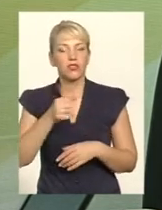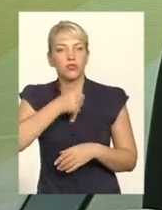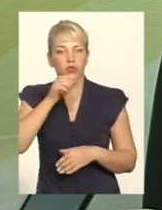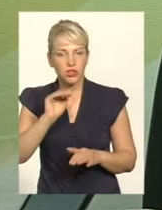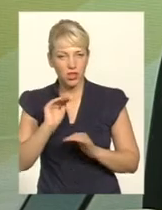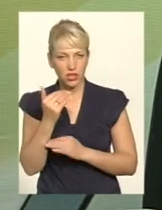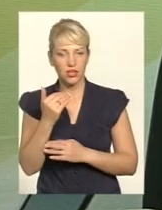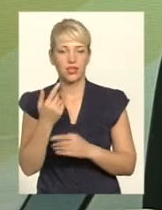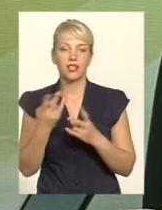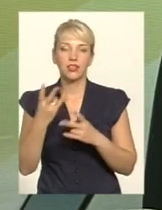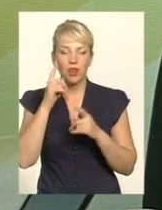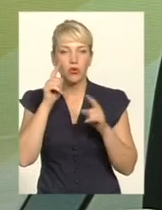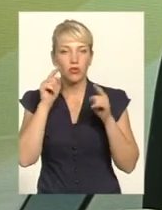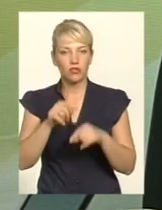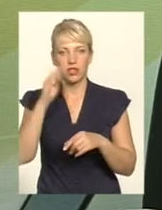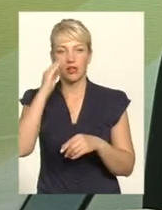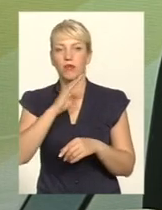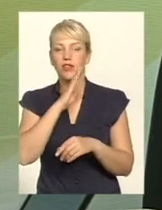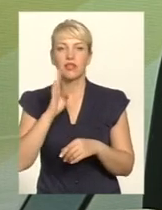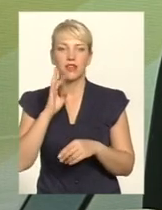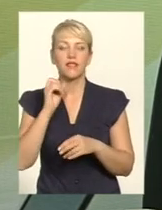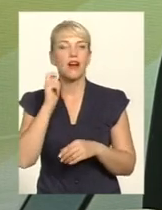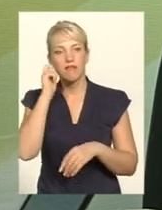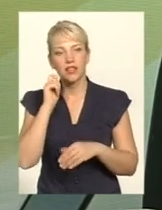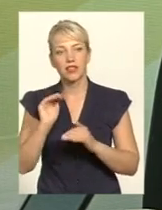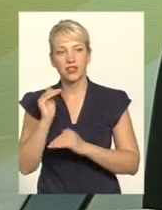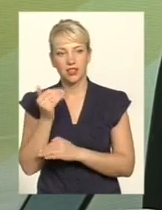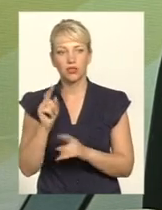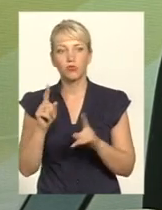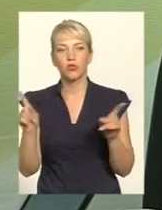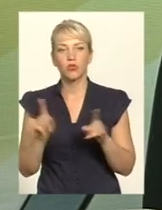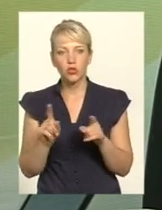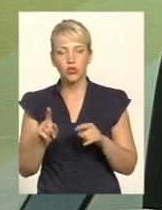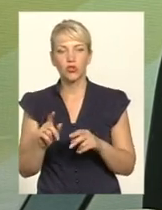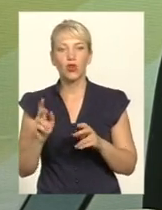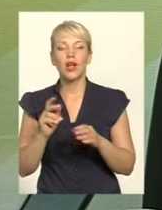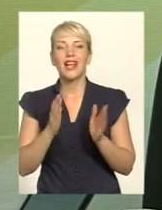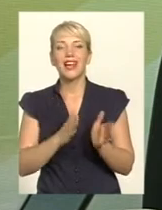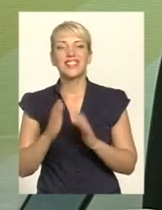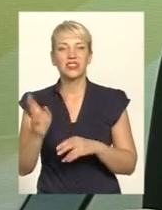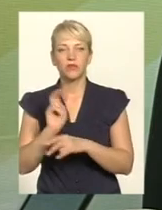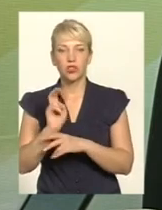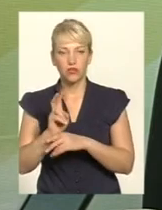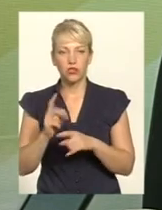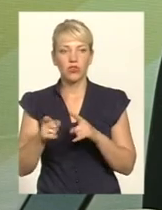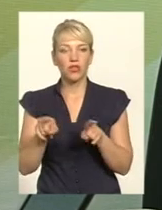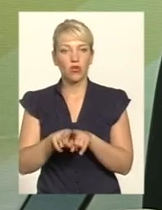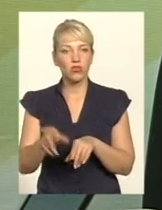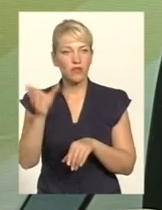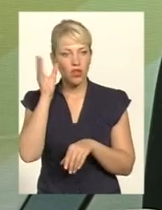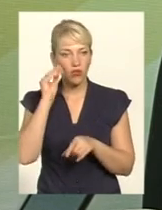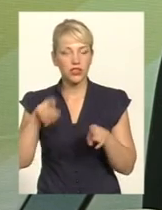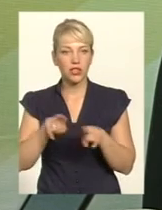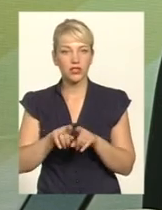і орієнтувати батьків відповідно віку дитини. Тому що навіть режим відвідування дітей теж враховує такі моменти. Ми зараз